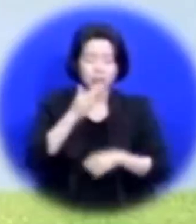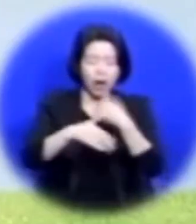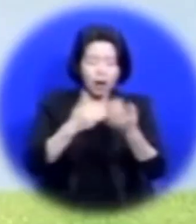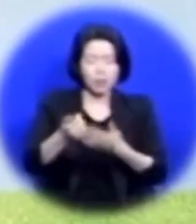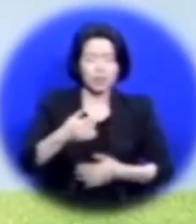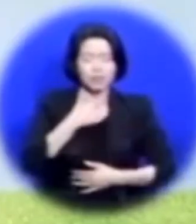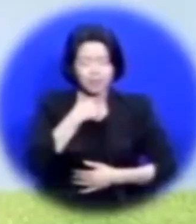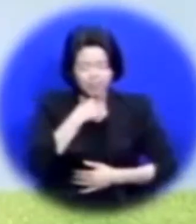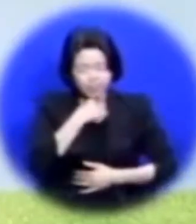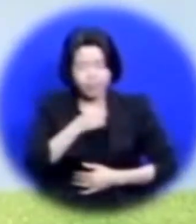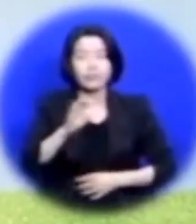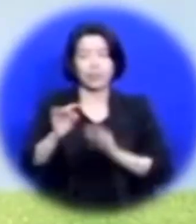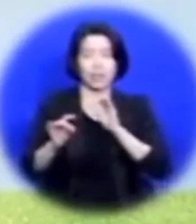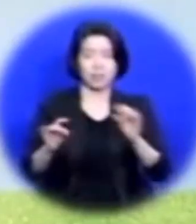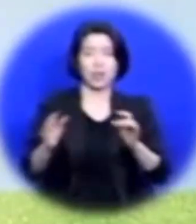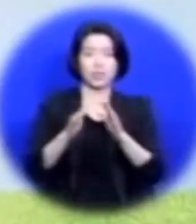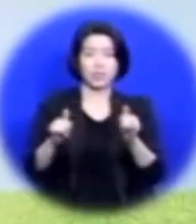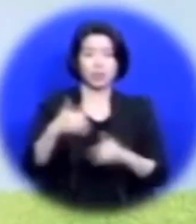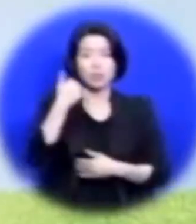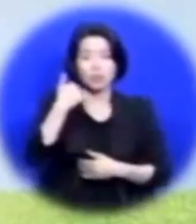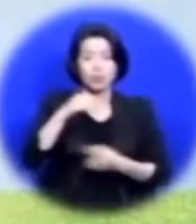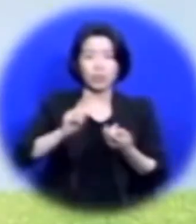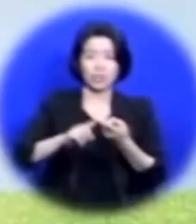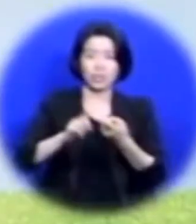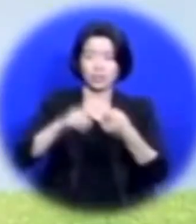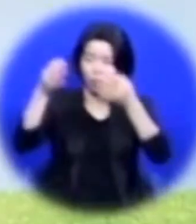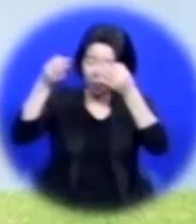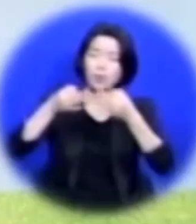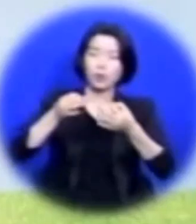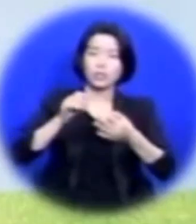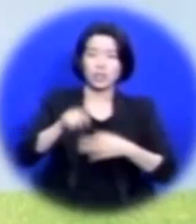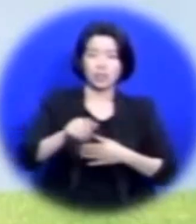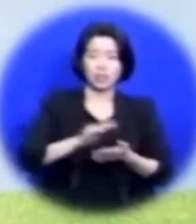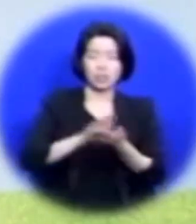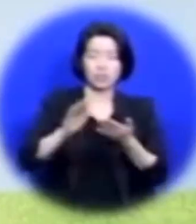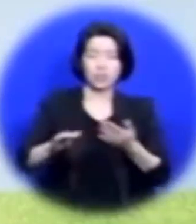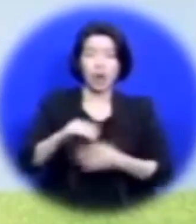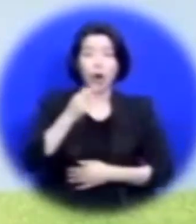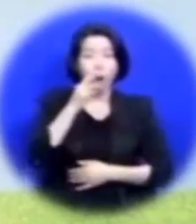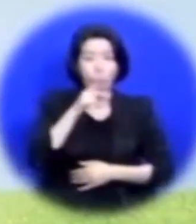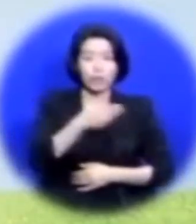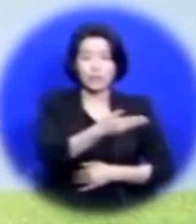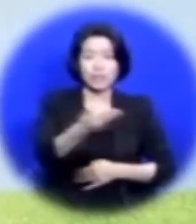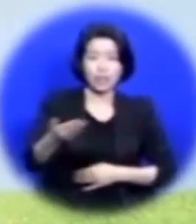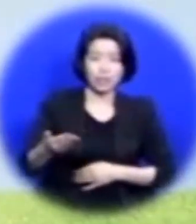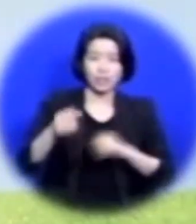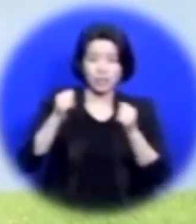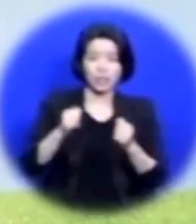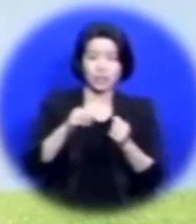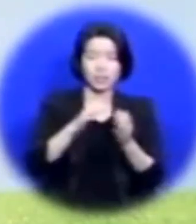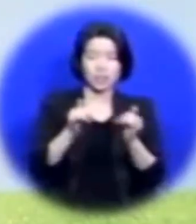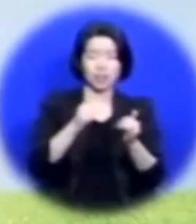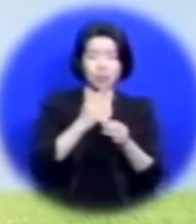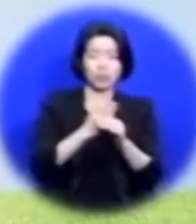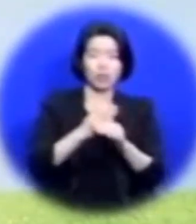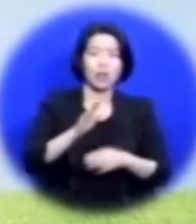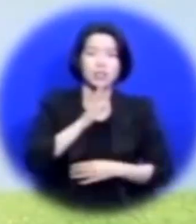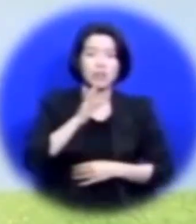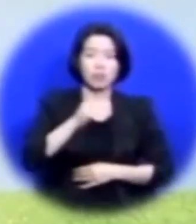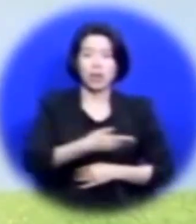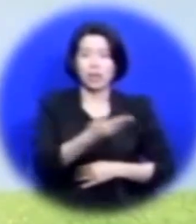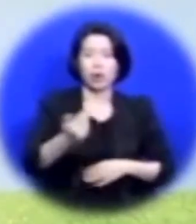갈망하는 사람이 누군가를 보신다는 거예요 혹시 여기 계신 분들 중에 정말 여러분의